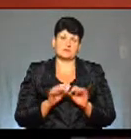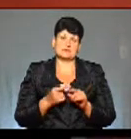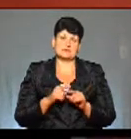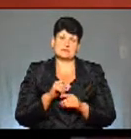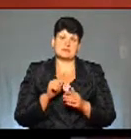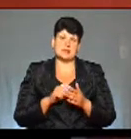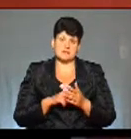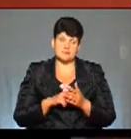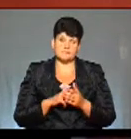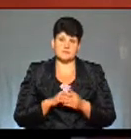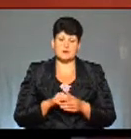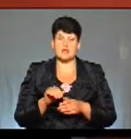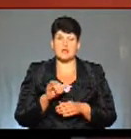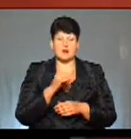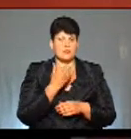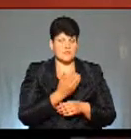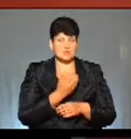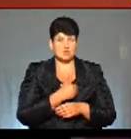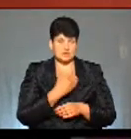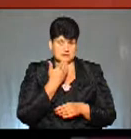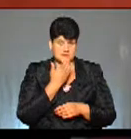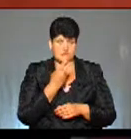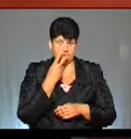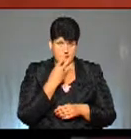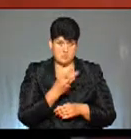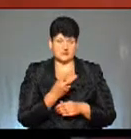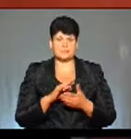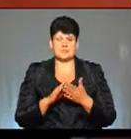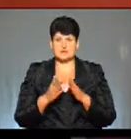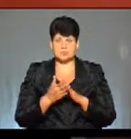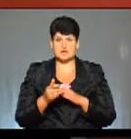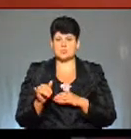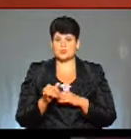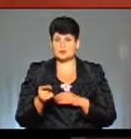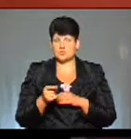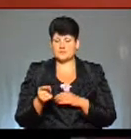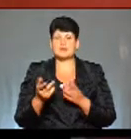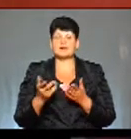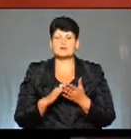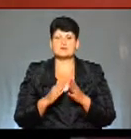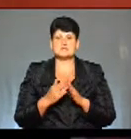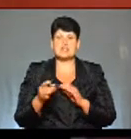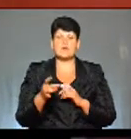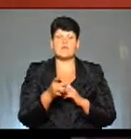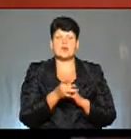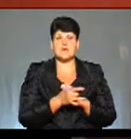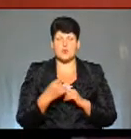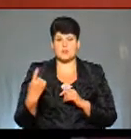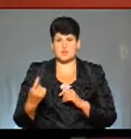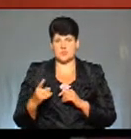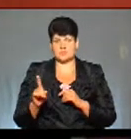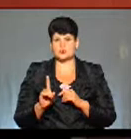питання. А у вас хочу запитати. Ми побачили, яка безпосередньо ситуація у Тернополі, яка ситуація у районах області